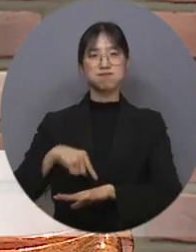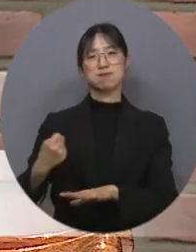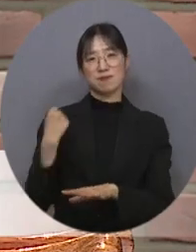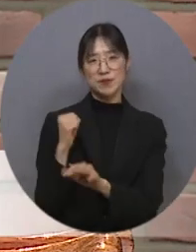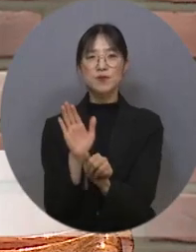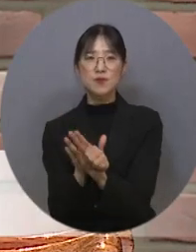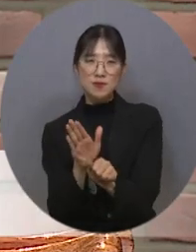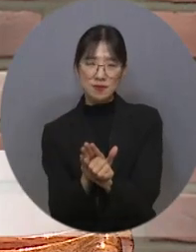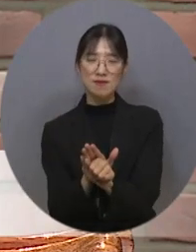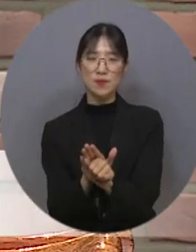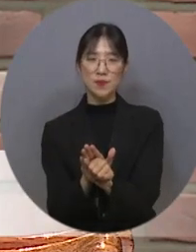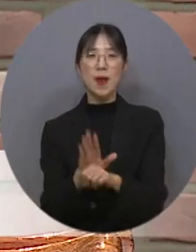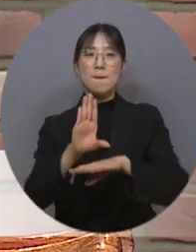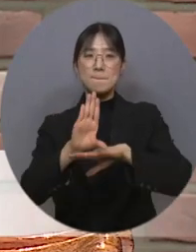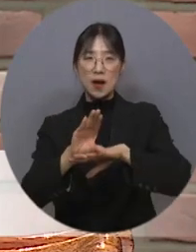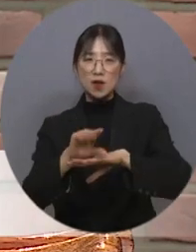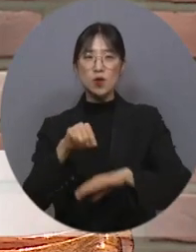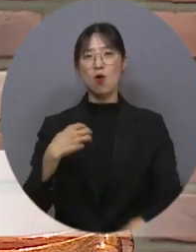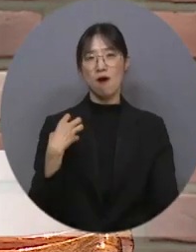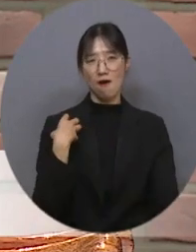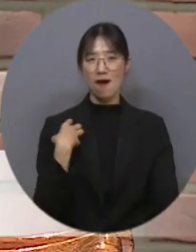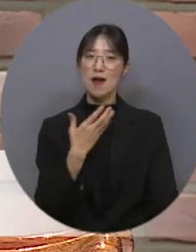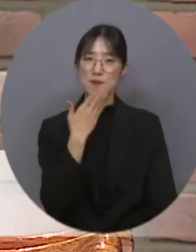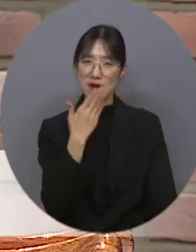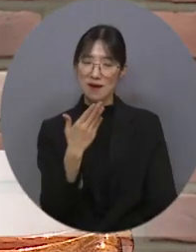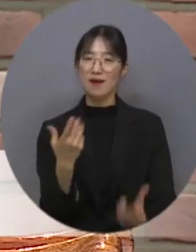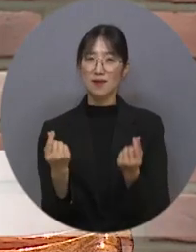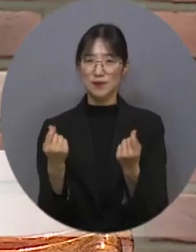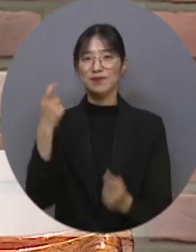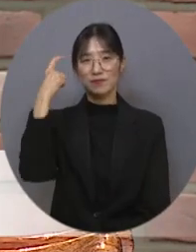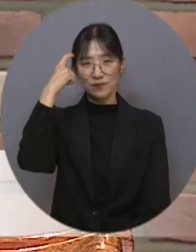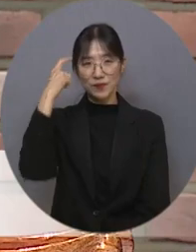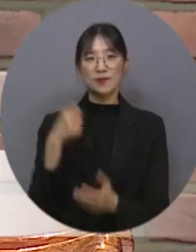그래도 방송으로서의 역할이 될 거라고 저는 생각이